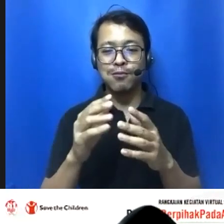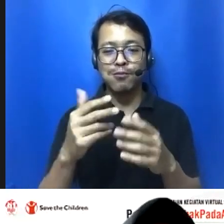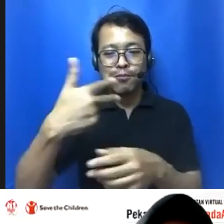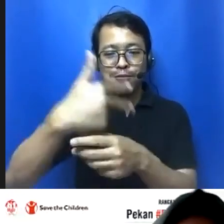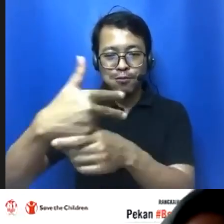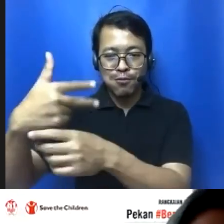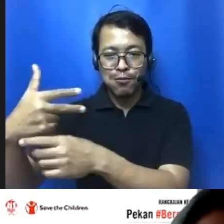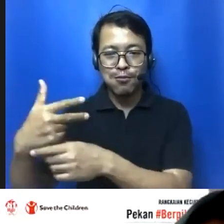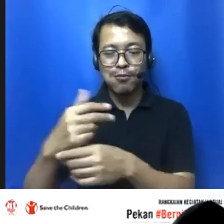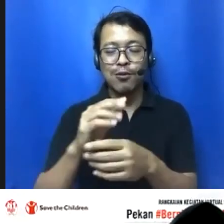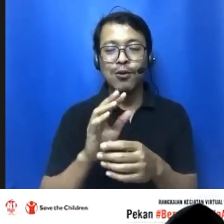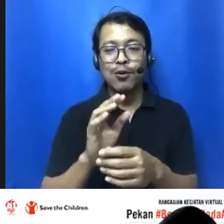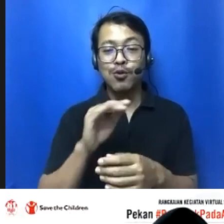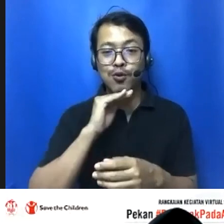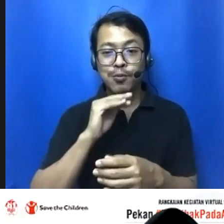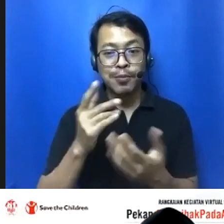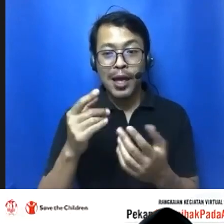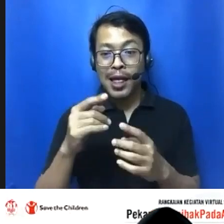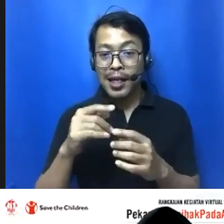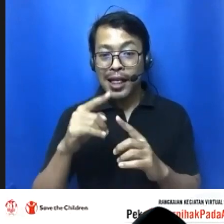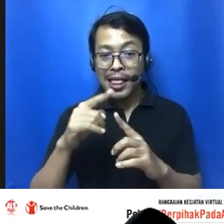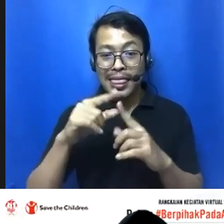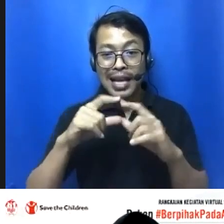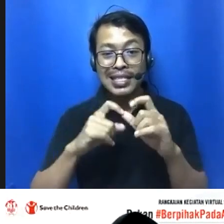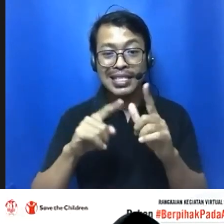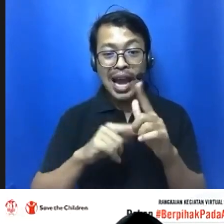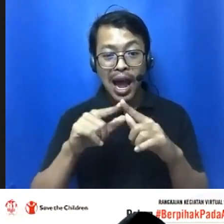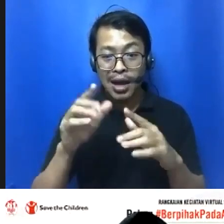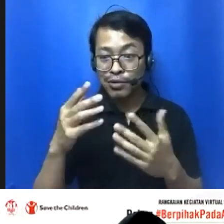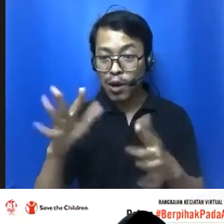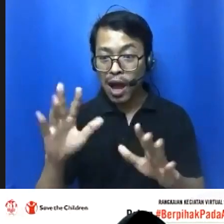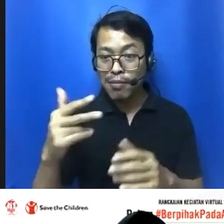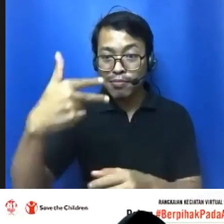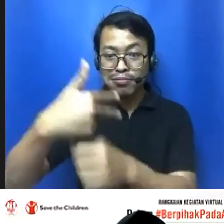kebagian ya. Tasya mungkin, Tasya sudah ada belum?